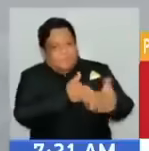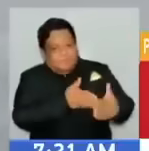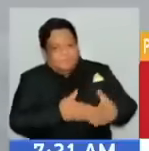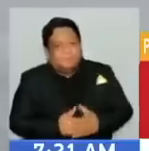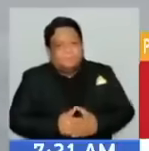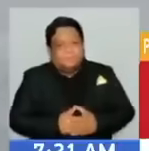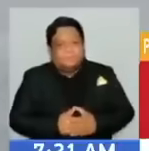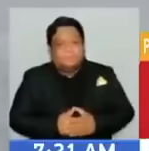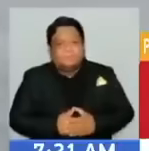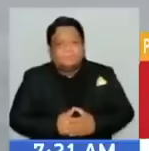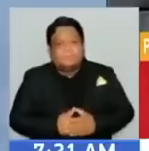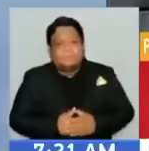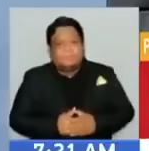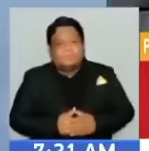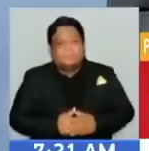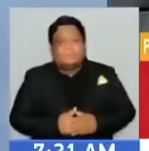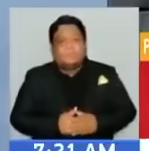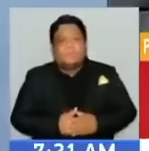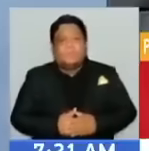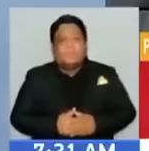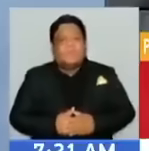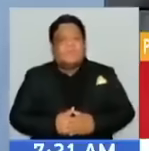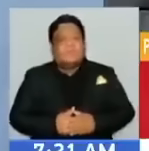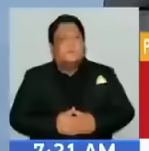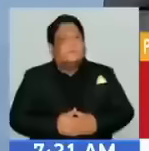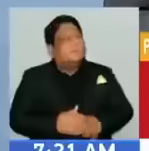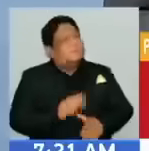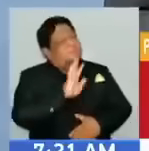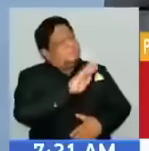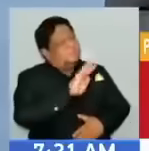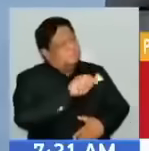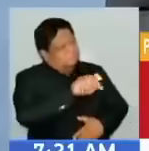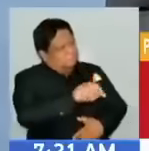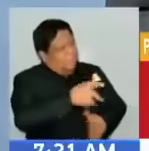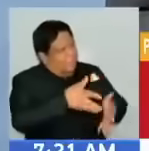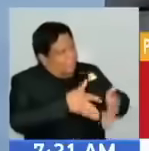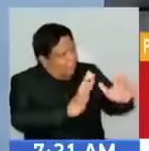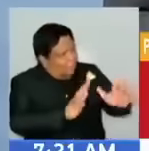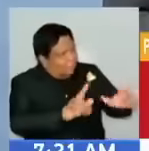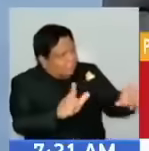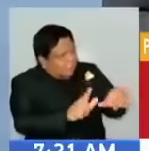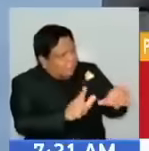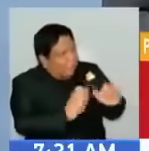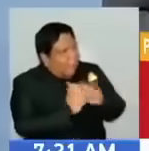paano ito nabigyan ng mga lisensya at permiso kung may mga ganyan pong mga pangamba?